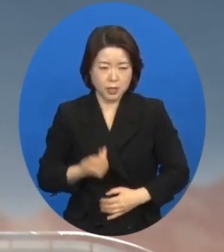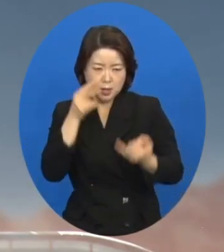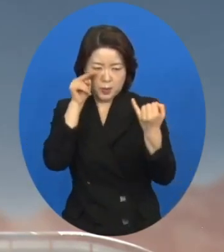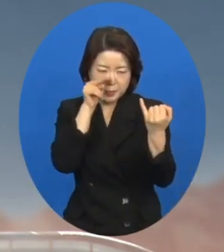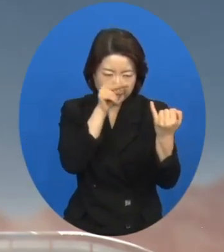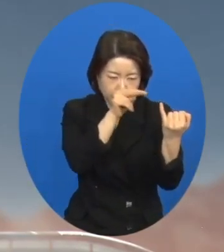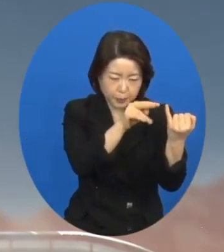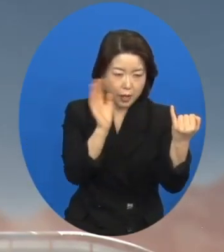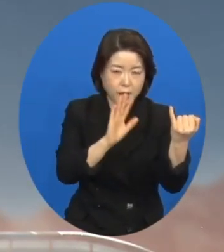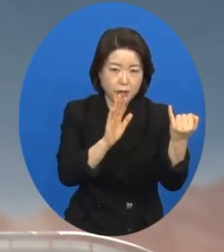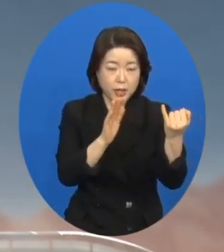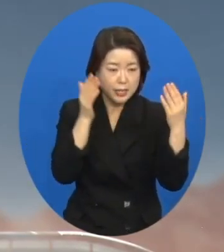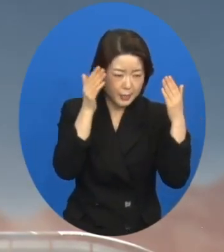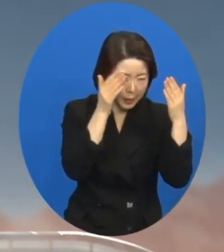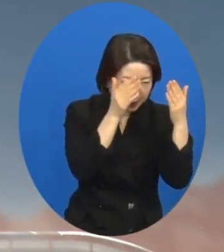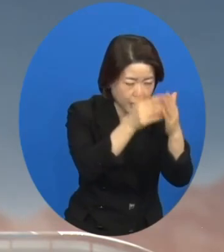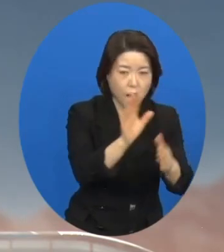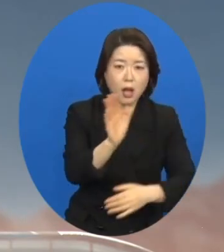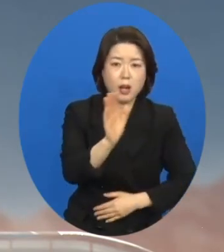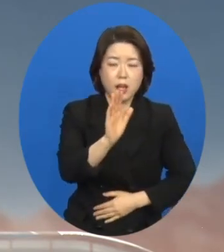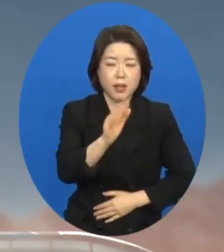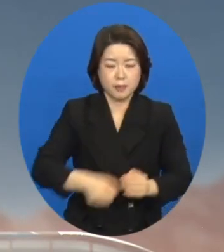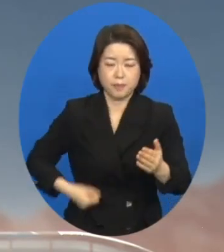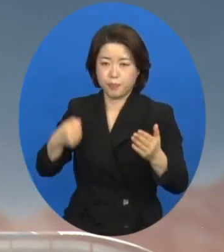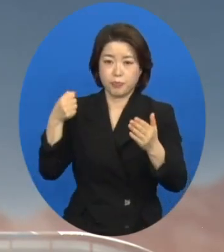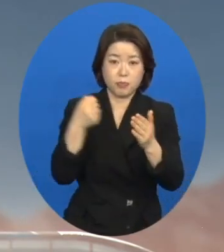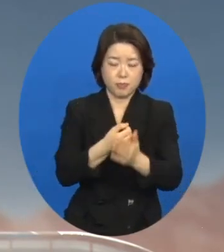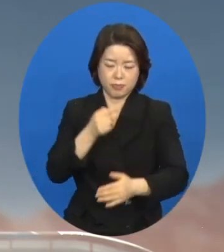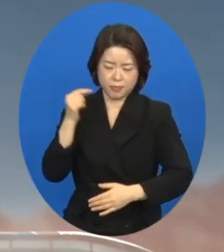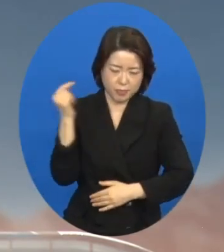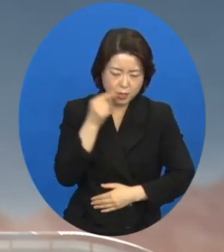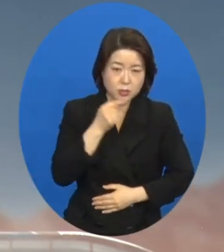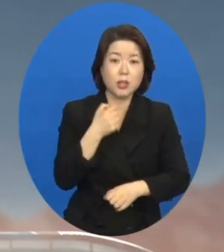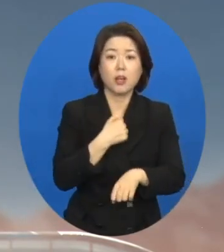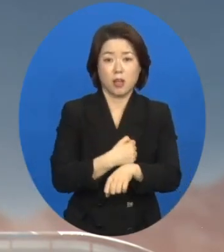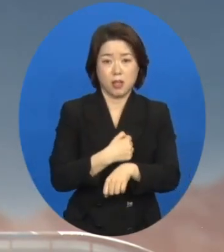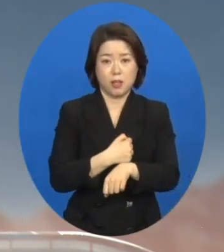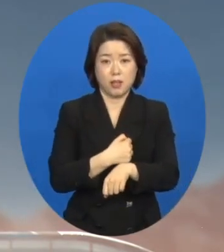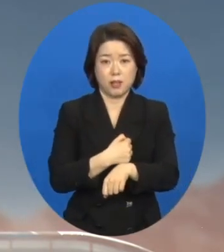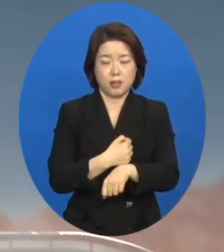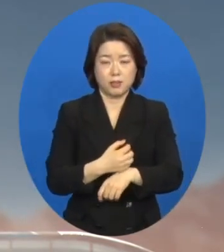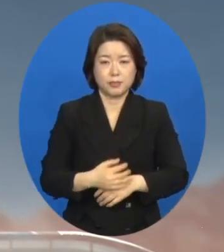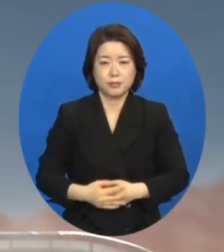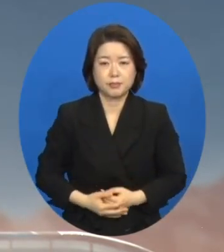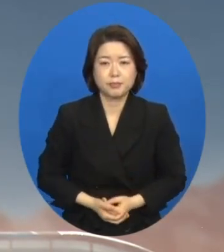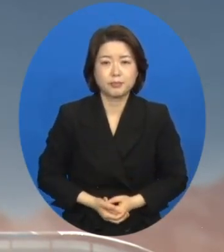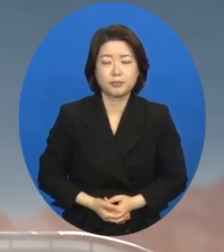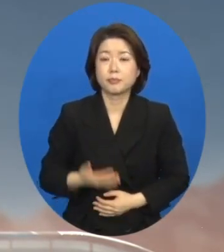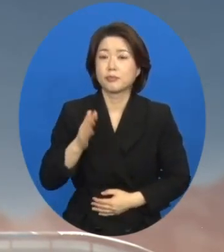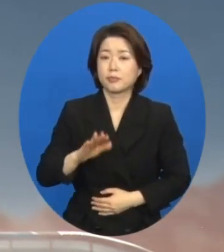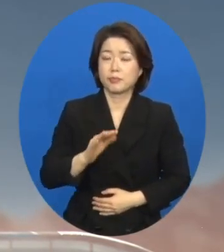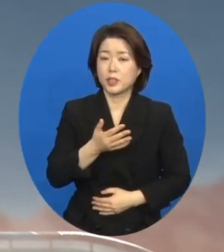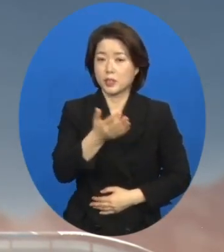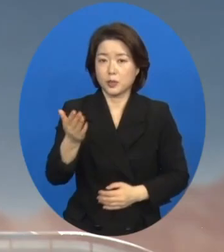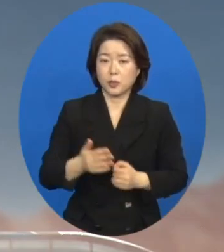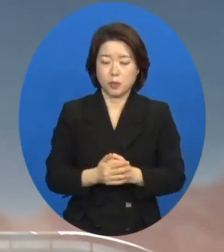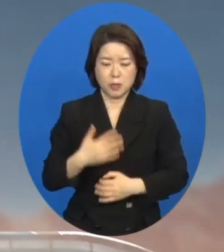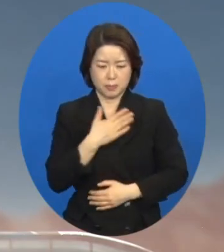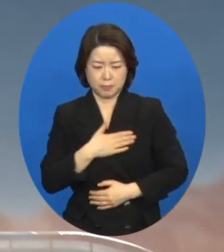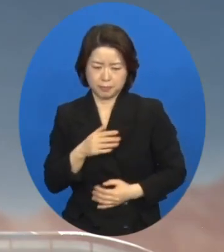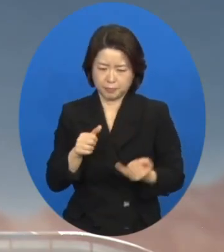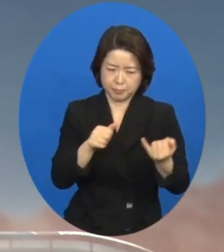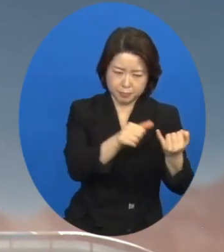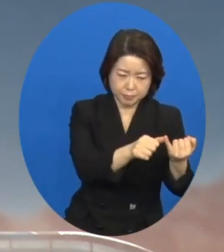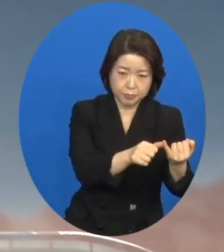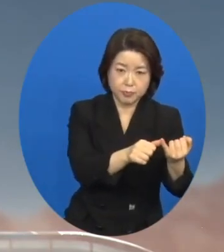않겠다, 주목하지 않겠다라고 결단을 철저하게 그렇게 하는 것입니다. 근데 여러분, 육적인 가늠을